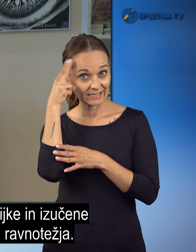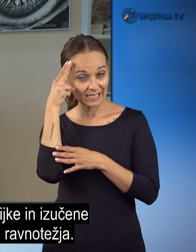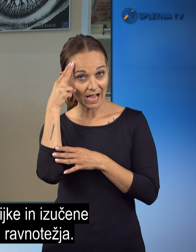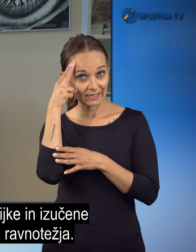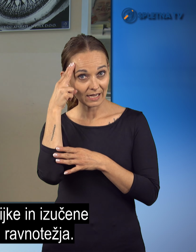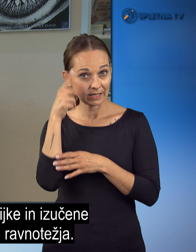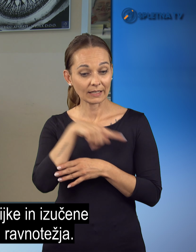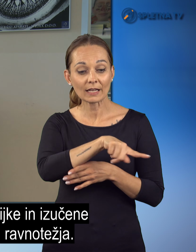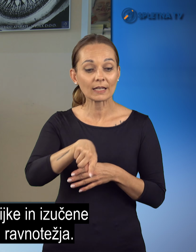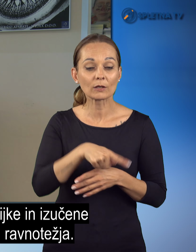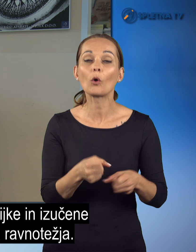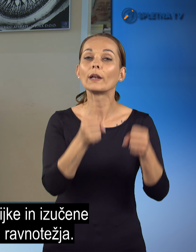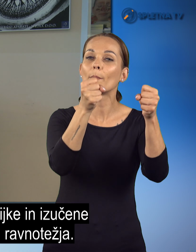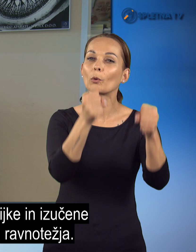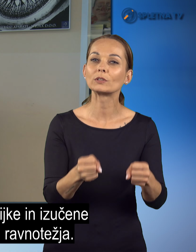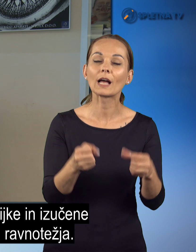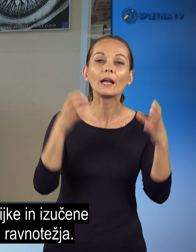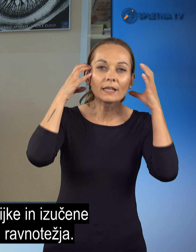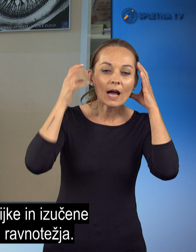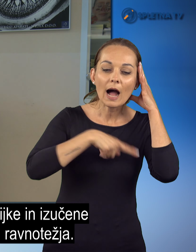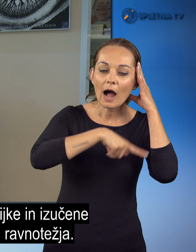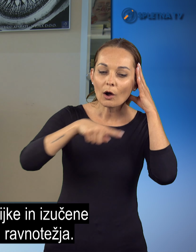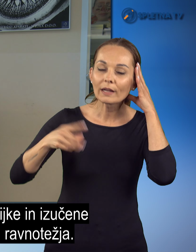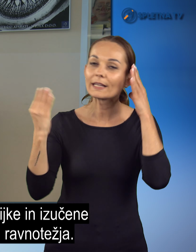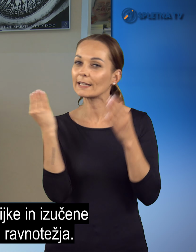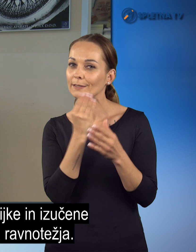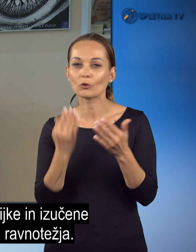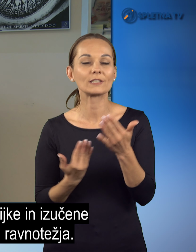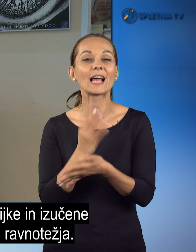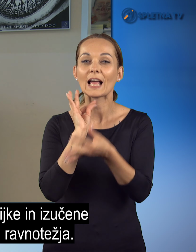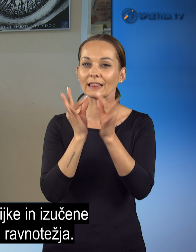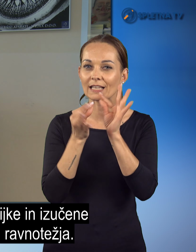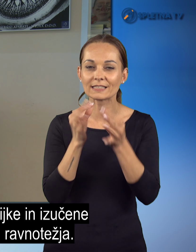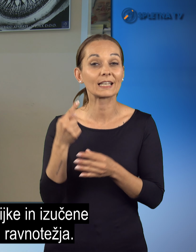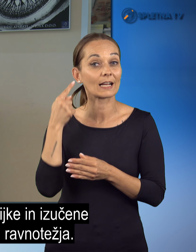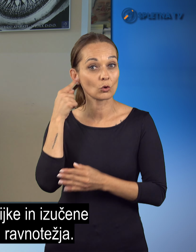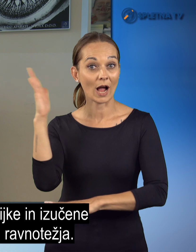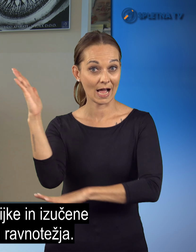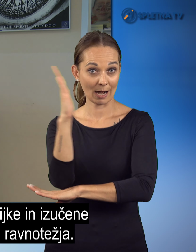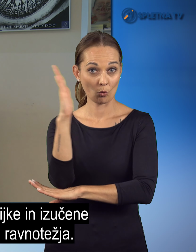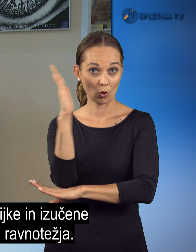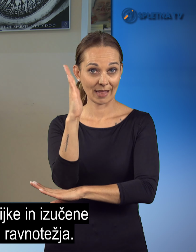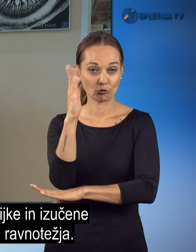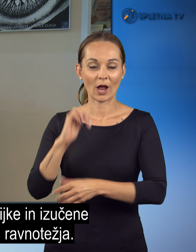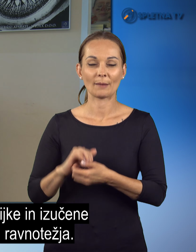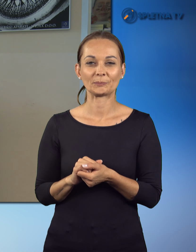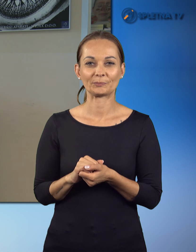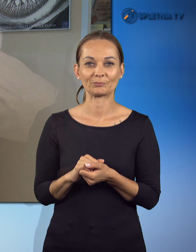znanja in postanejo avdiometristke in izučene za testiranje sluha in ravnotežja.